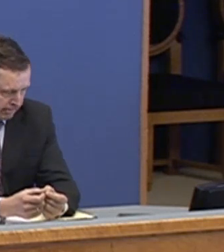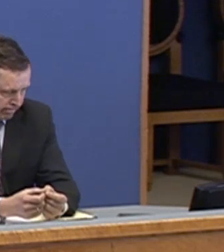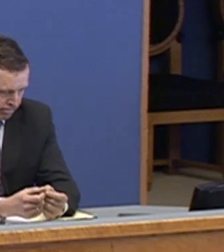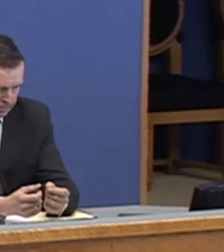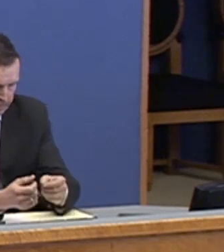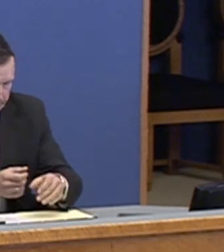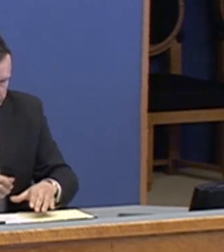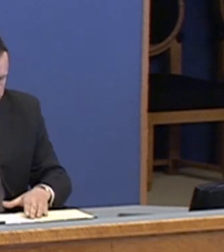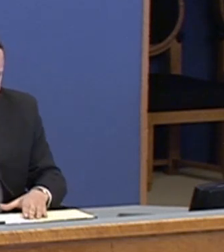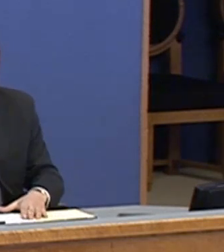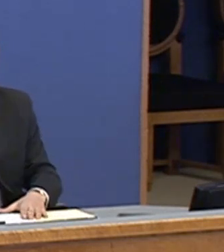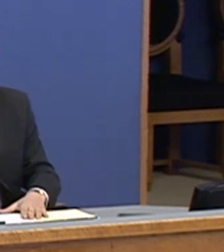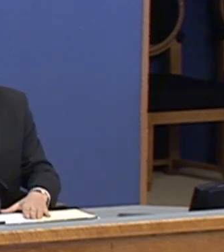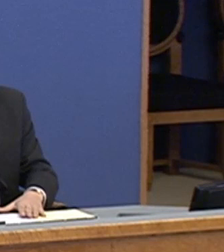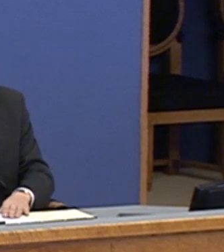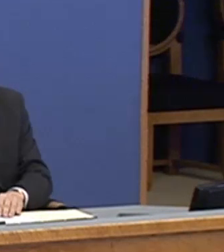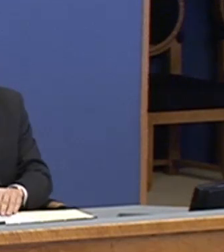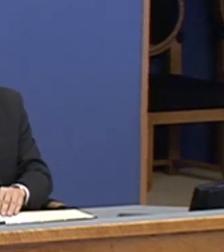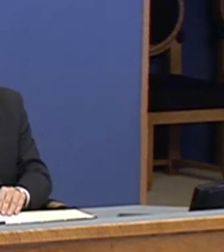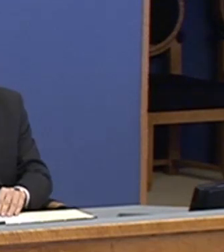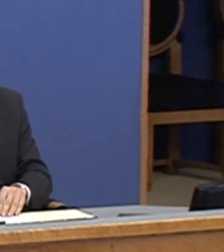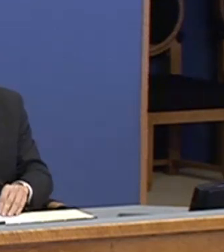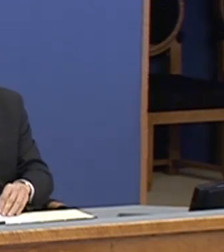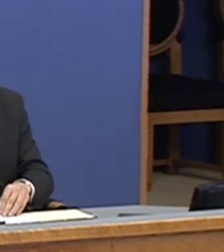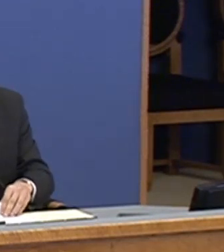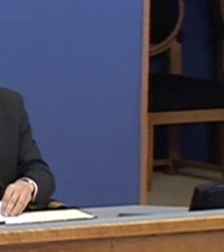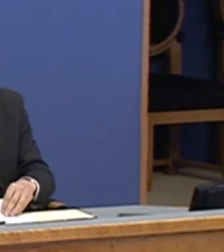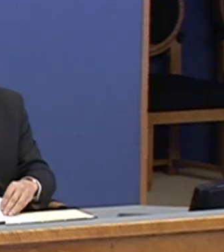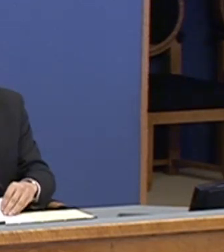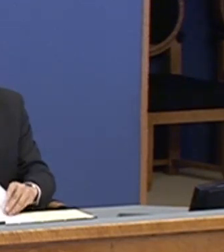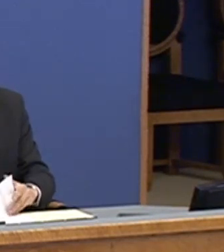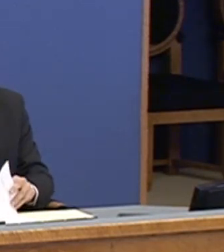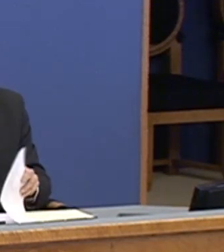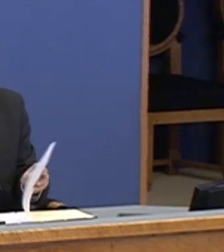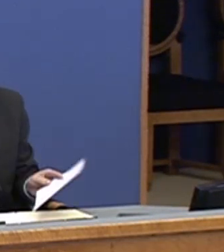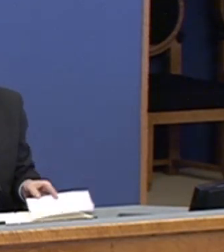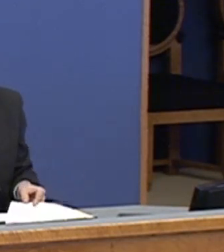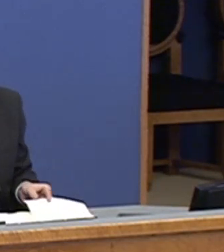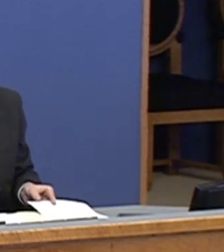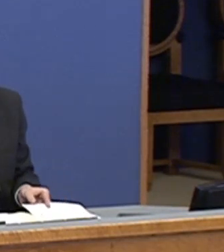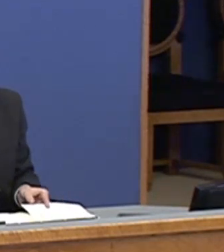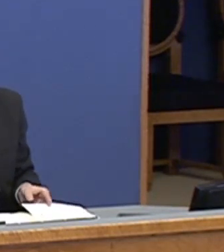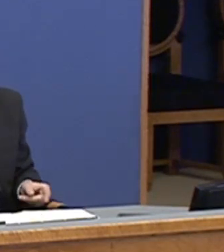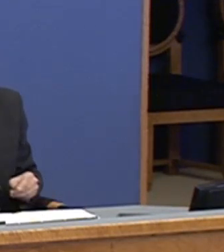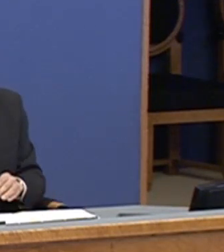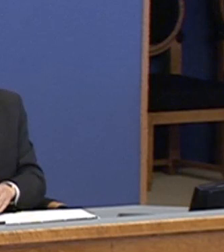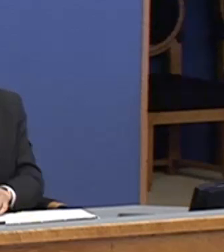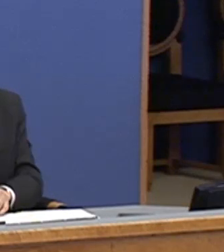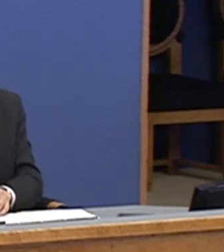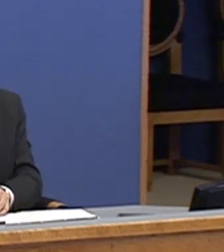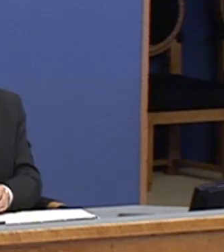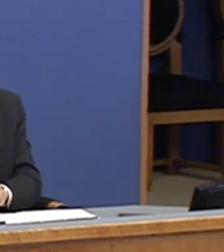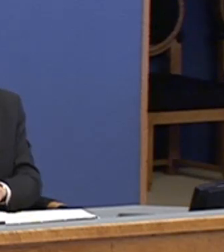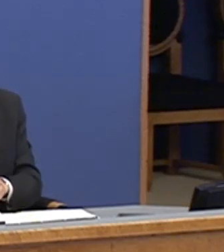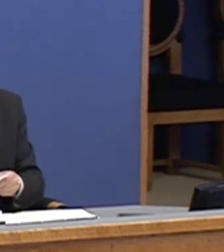sissalist üks küsimus veel. Ja küsimuse esitamiseks on kaks minutit ja vastamiseks kolme.